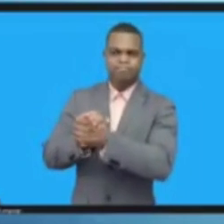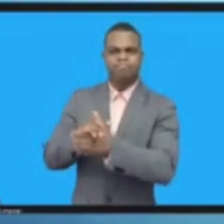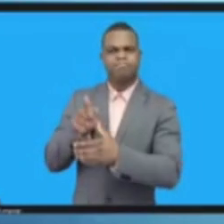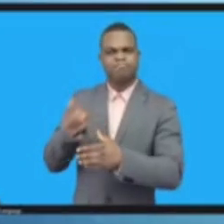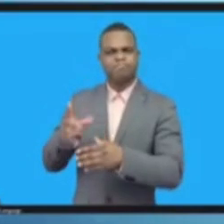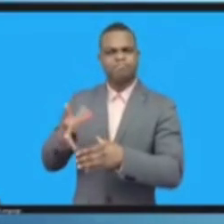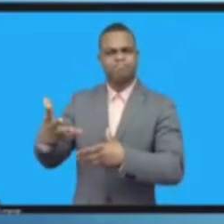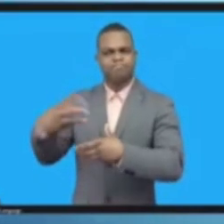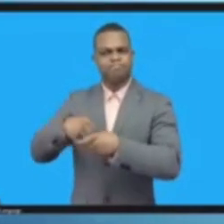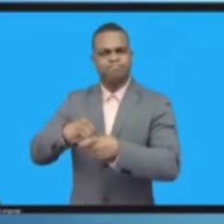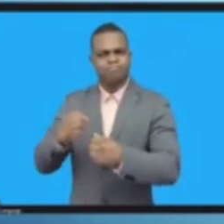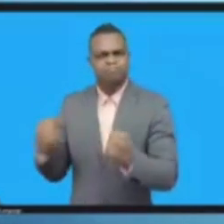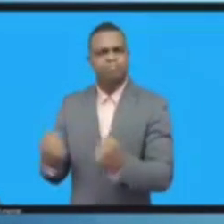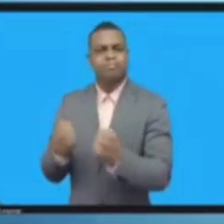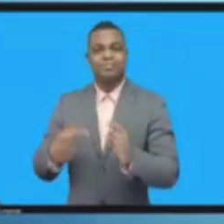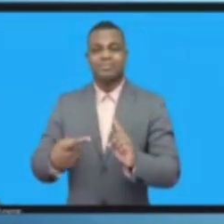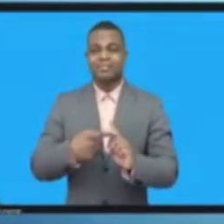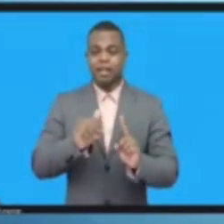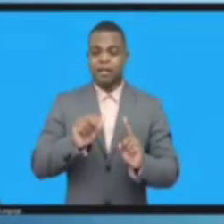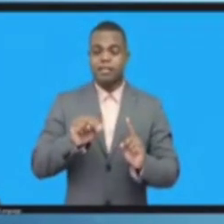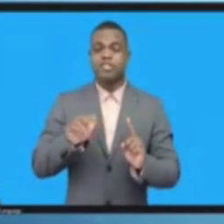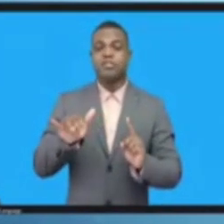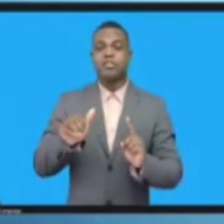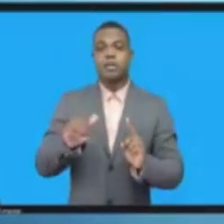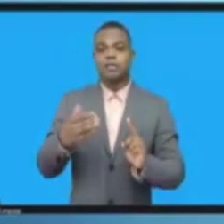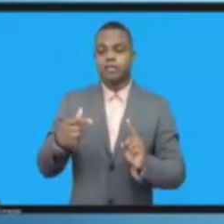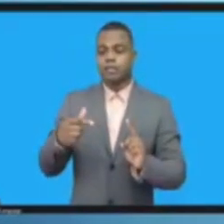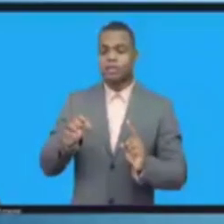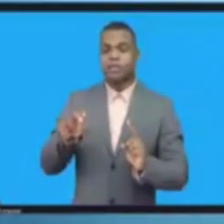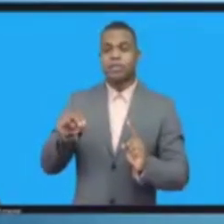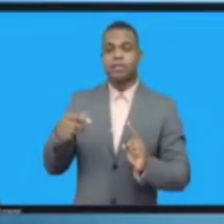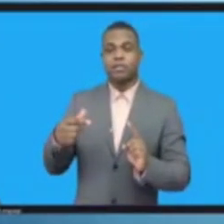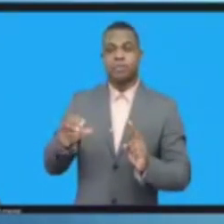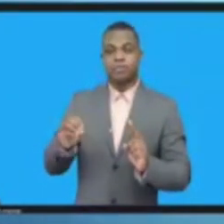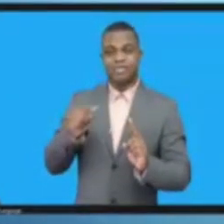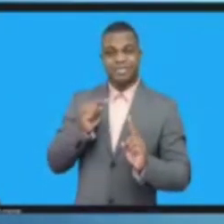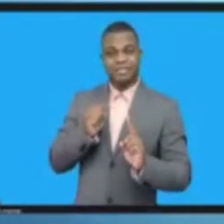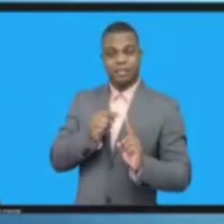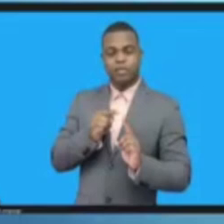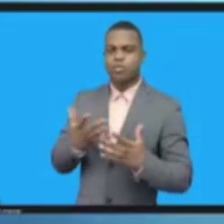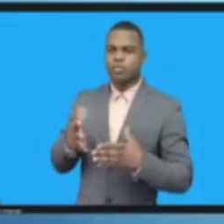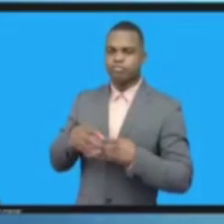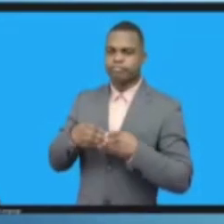On a organisé des sessions portant sur différents sujets,